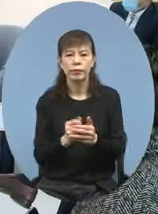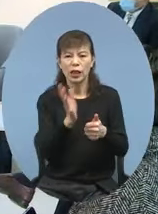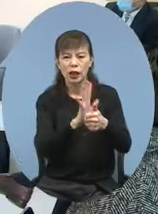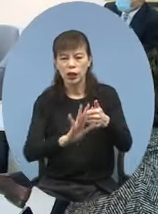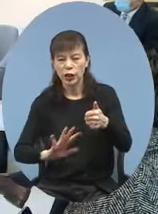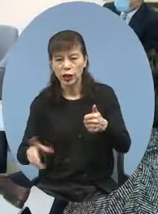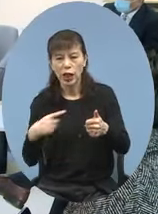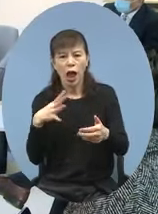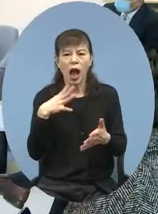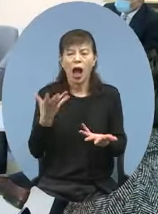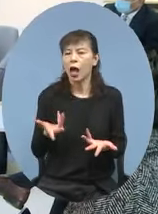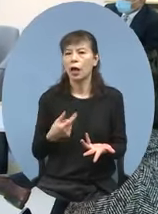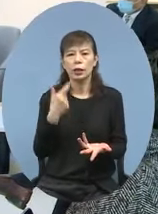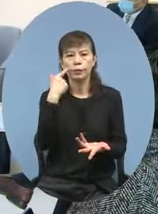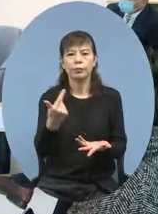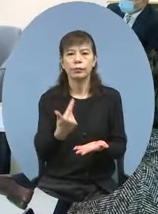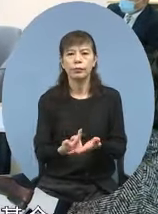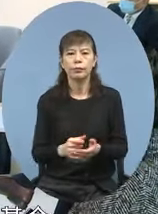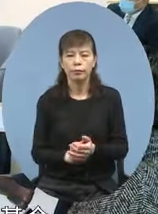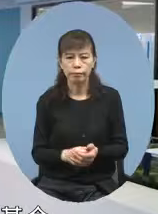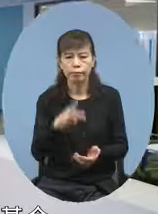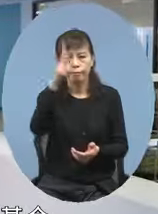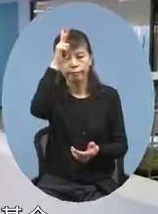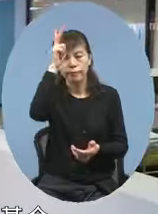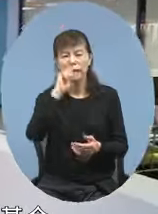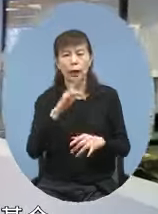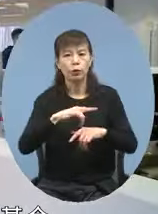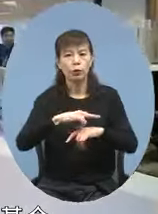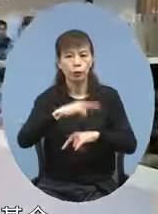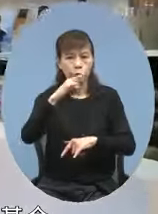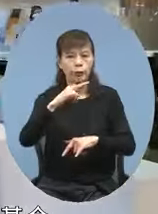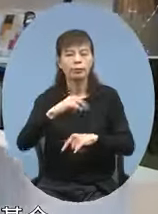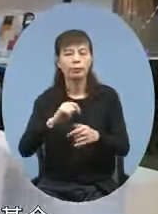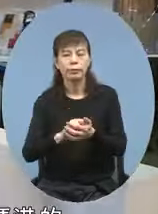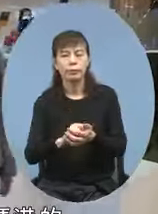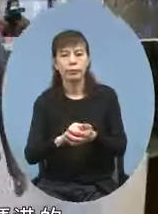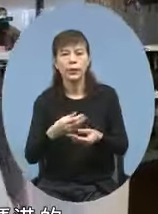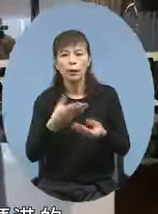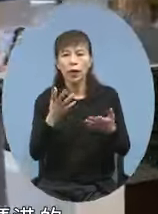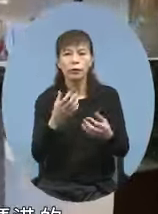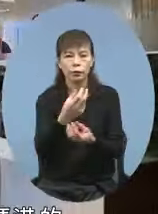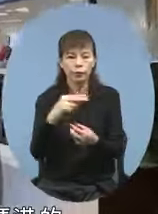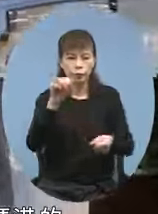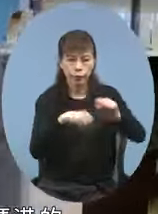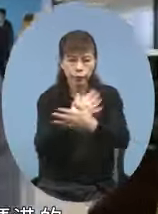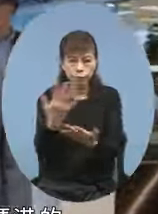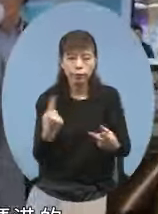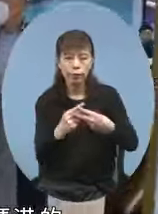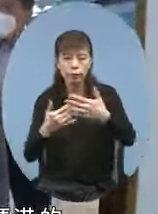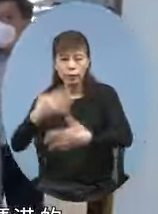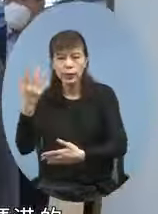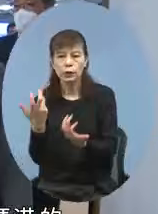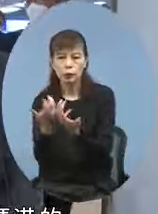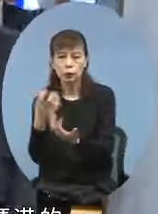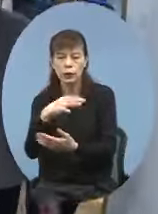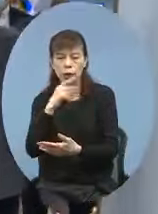情更加令到情況雪上加霜。他說政府設立的防疫抗疫基金提出為科學園、工業村和